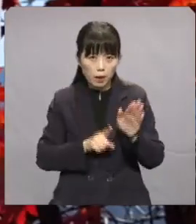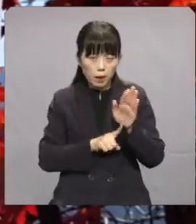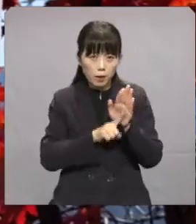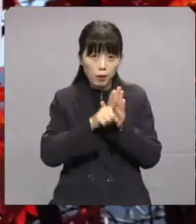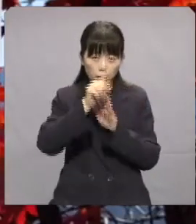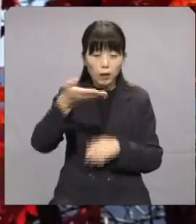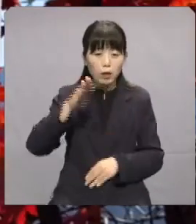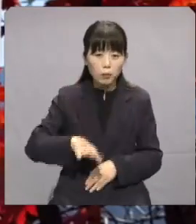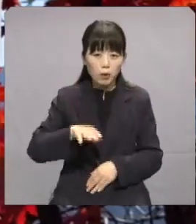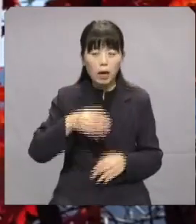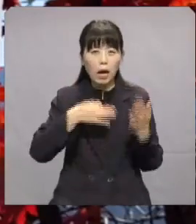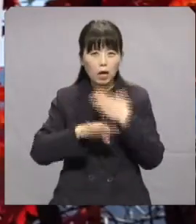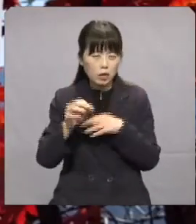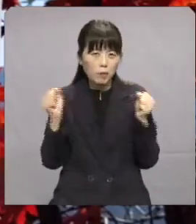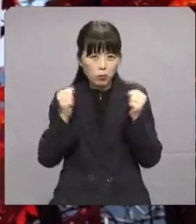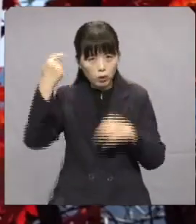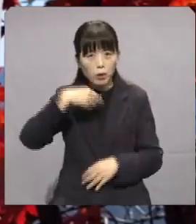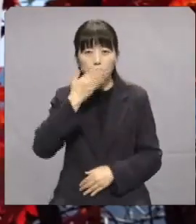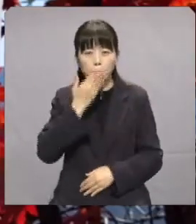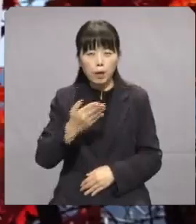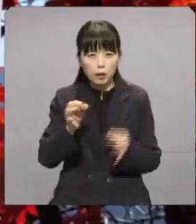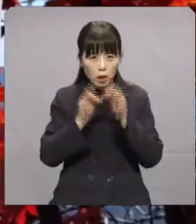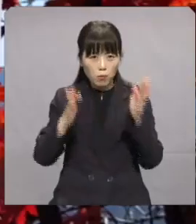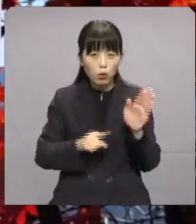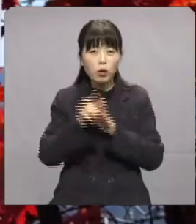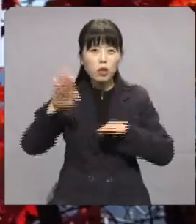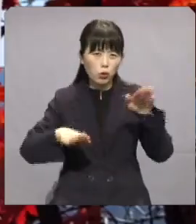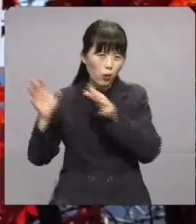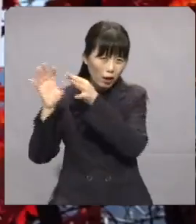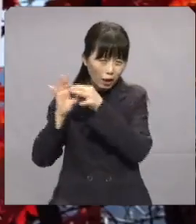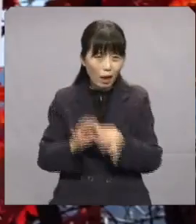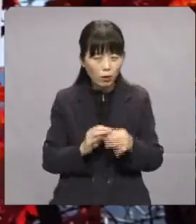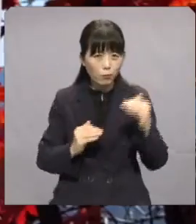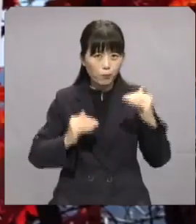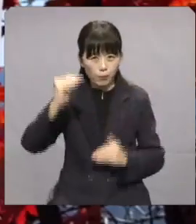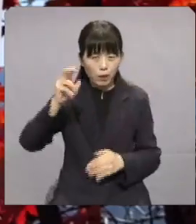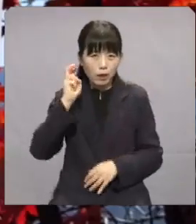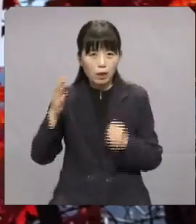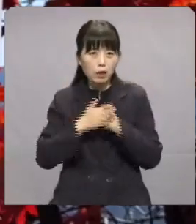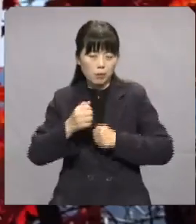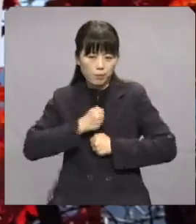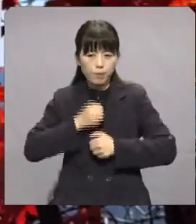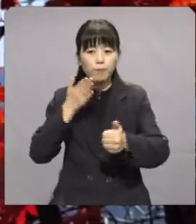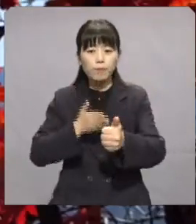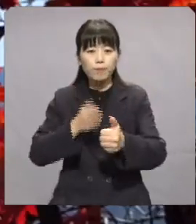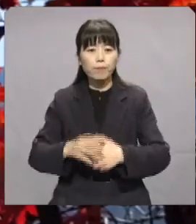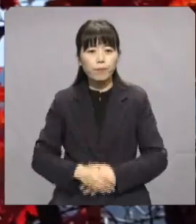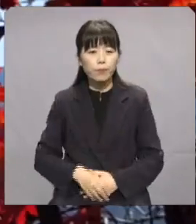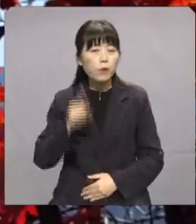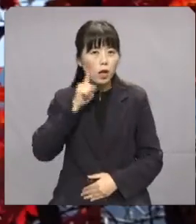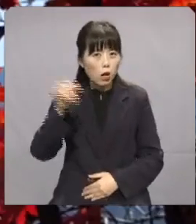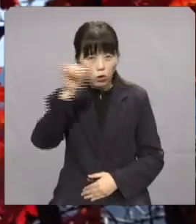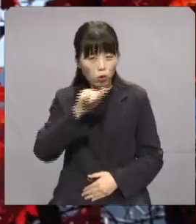새를 보이겠지만 그래도 아침에는 춥겠습니다 당분간 일교차가 계속 크게 벌어질 것으로 보여서 유의하시기 바랍니다